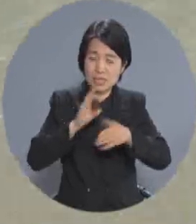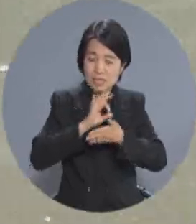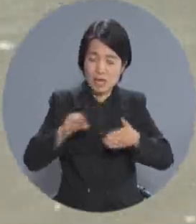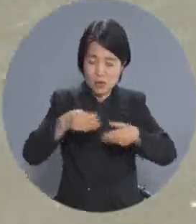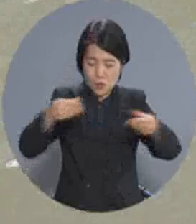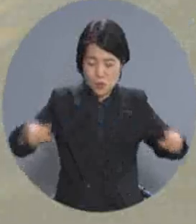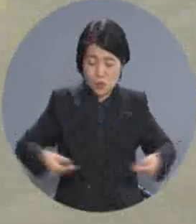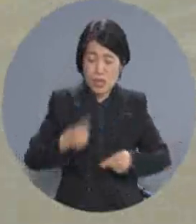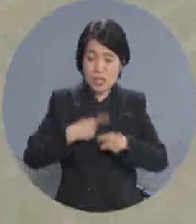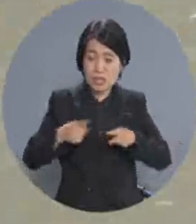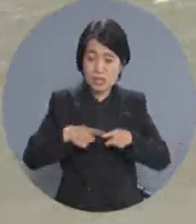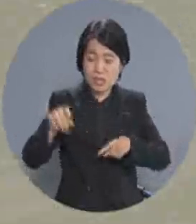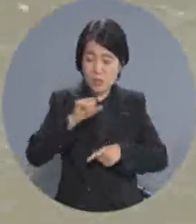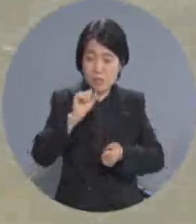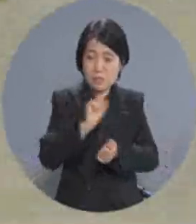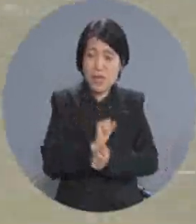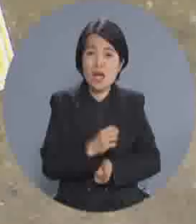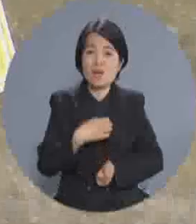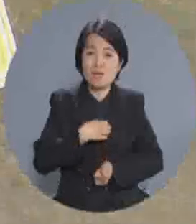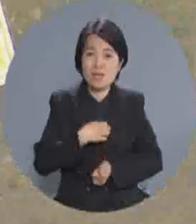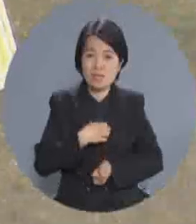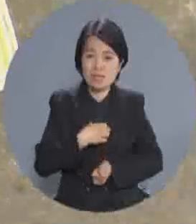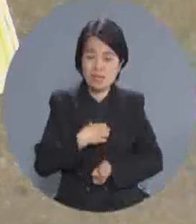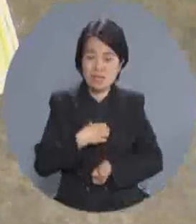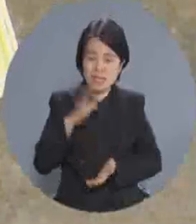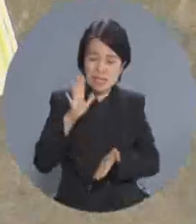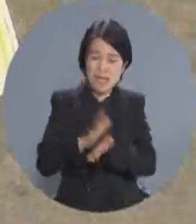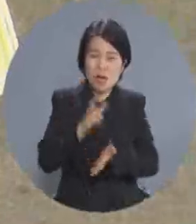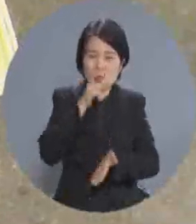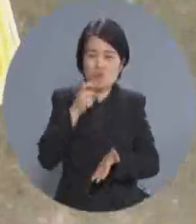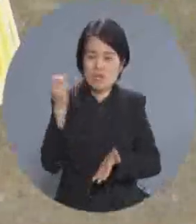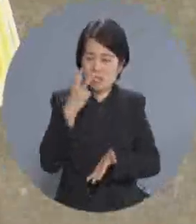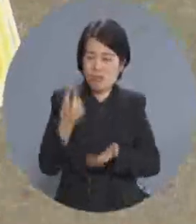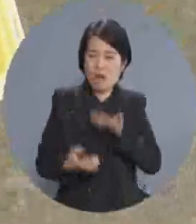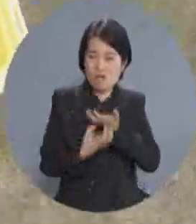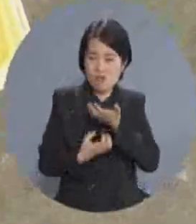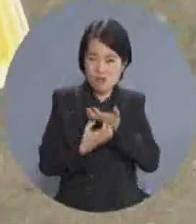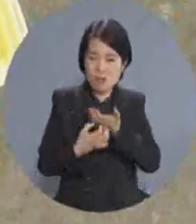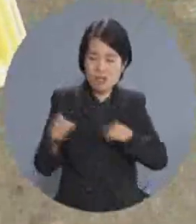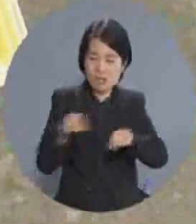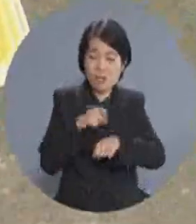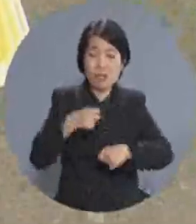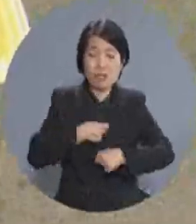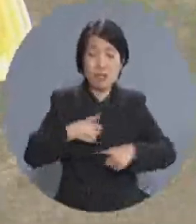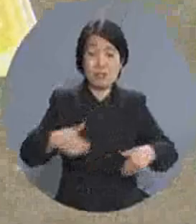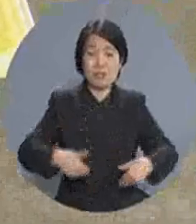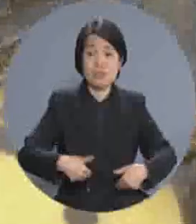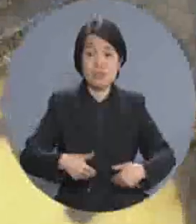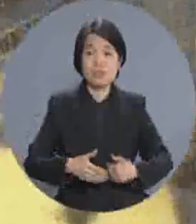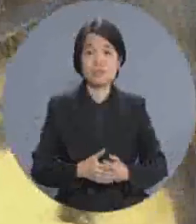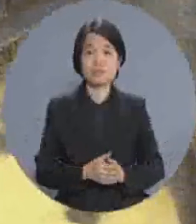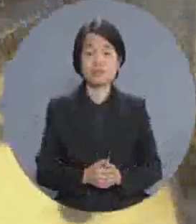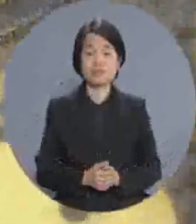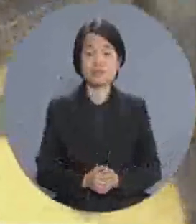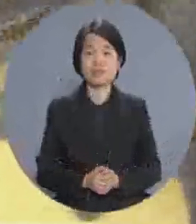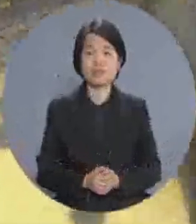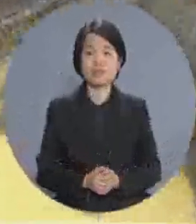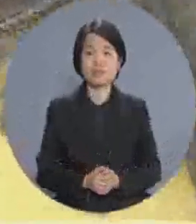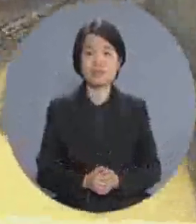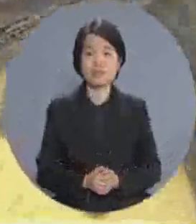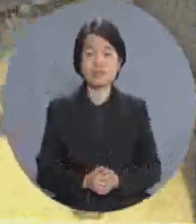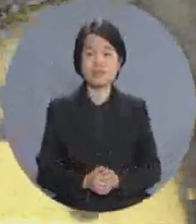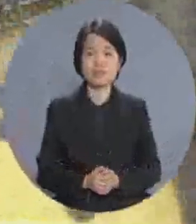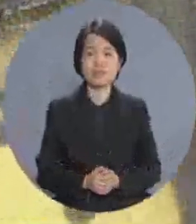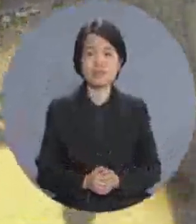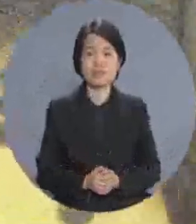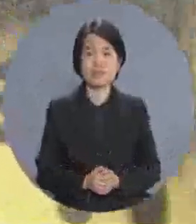통해서도 기생충에 감염될 수 있어 조리기구를 끓는 물에 자주 소독하는 등 각별한 주의가 필요합니다 MBC